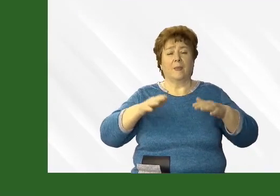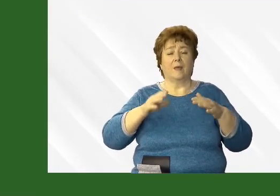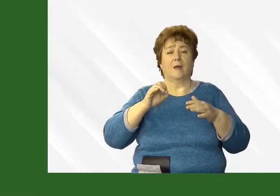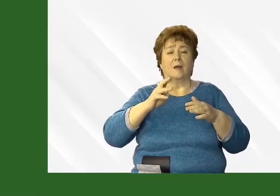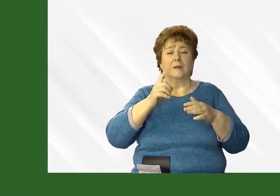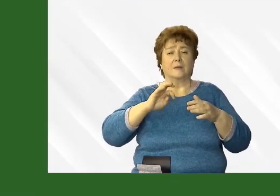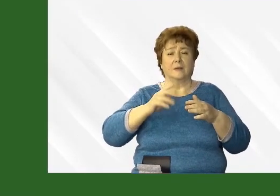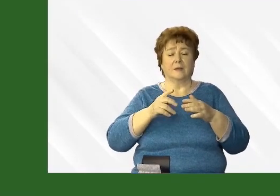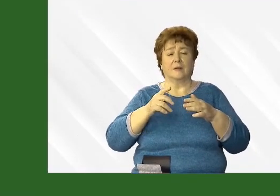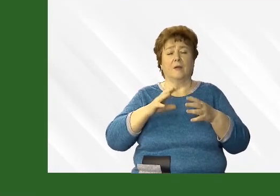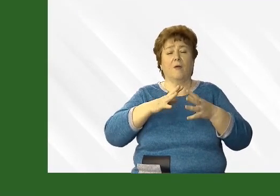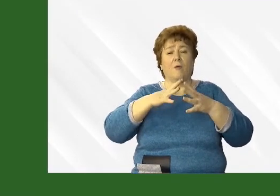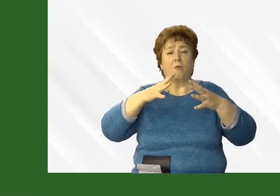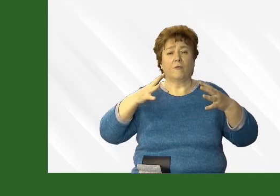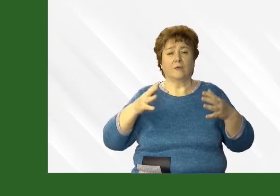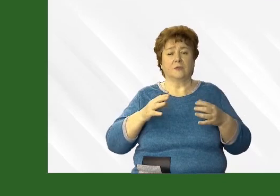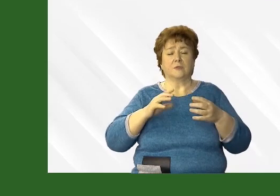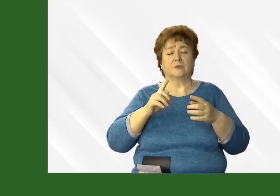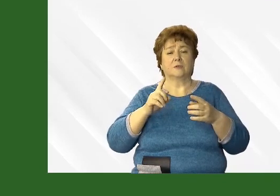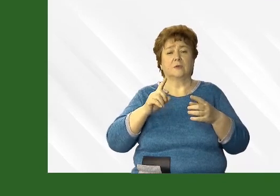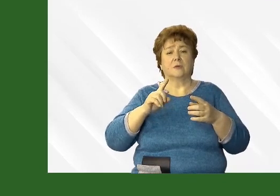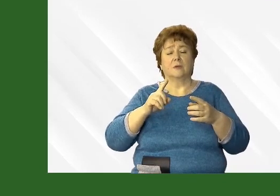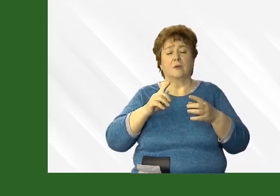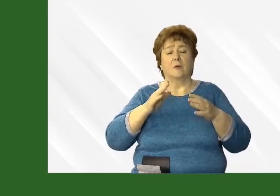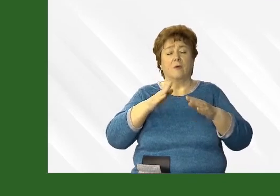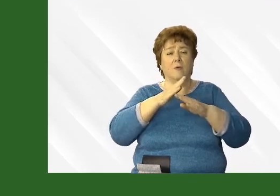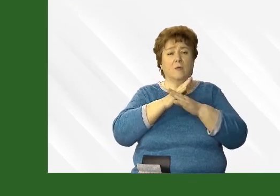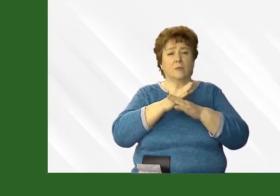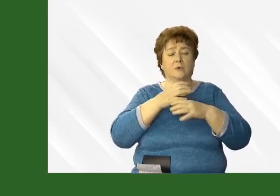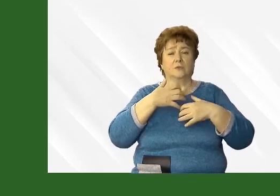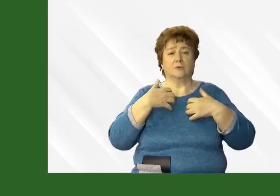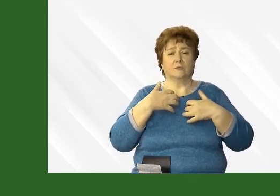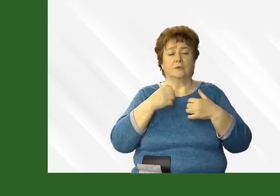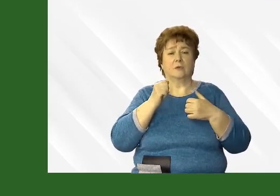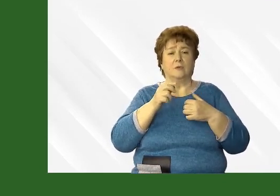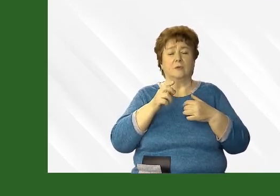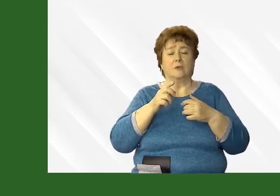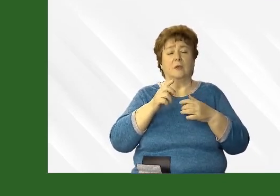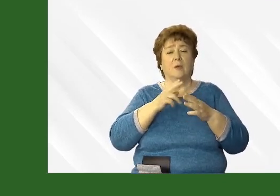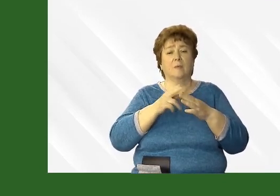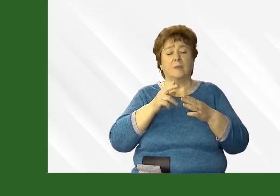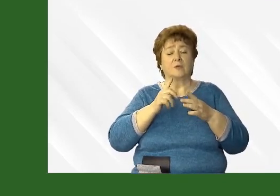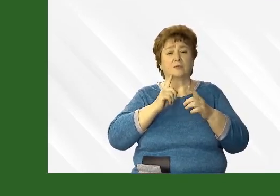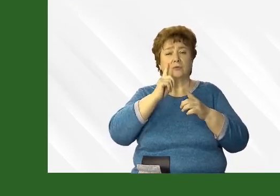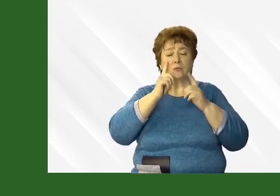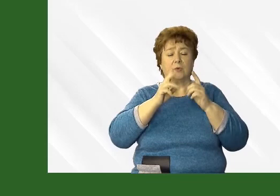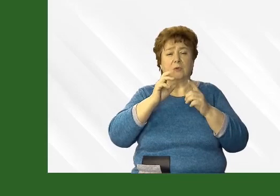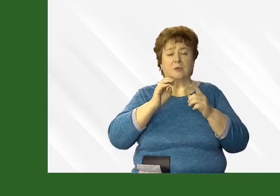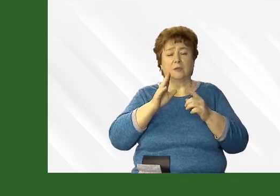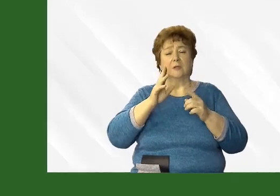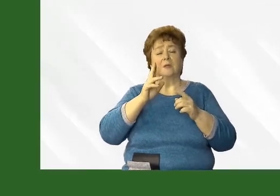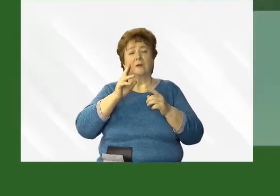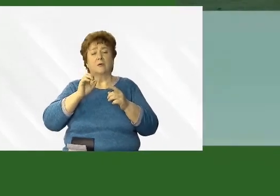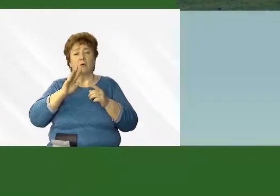Адели значительно увеличилось из-за того, что вымерли такие животные, как беззубые киты, морские